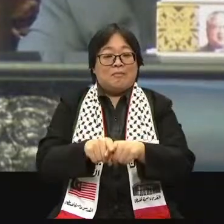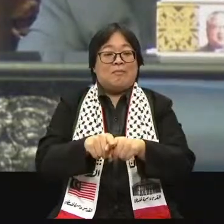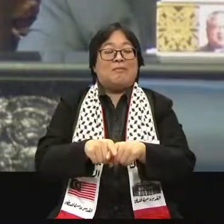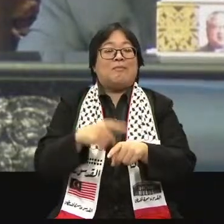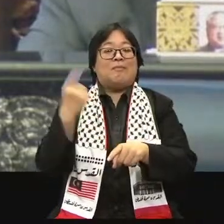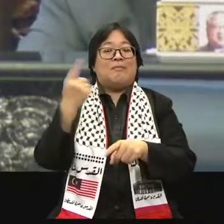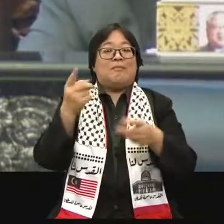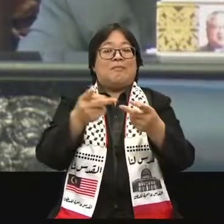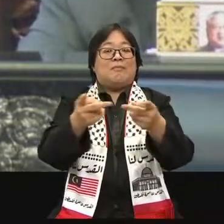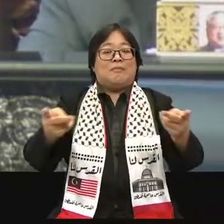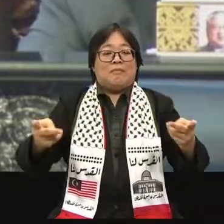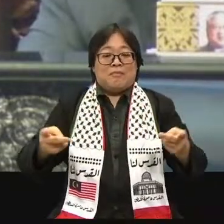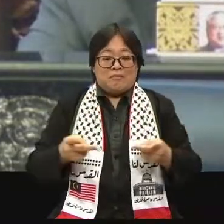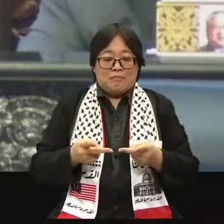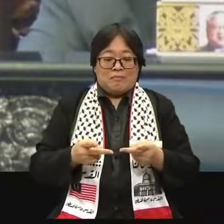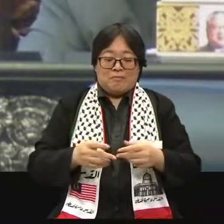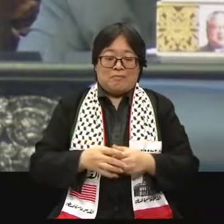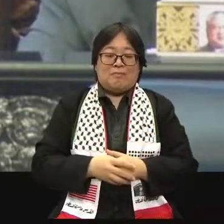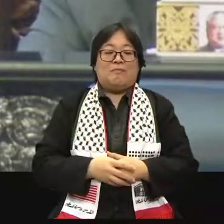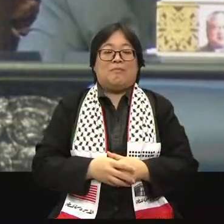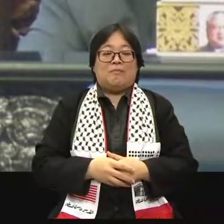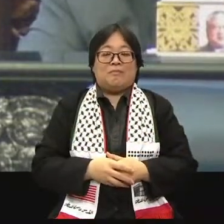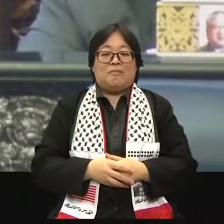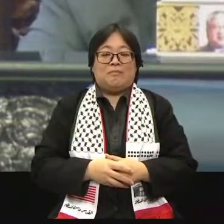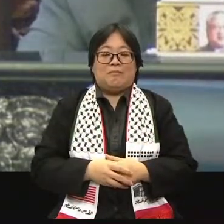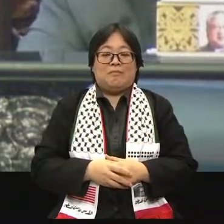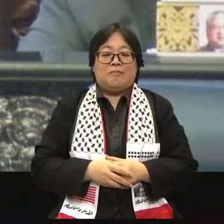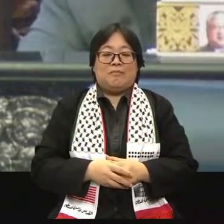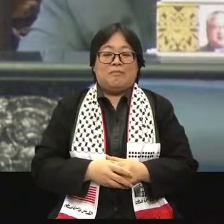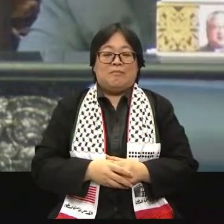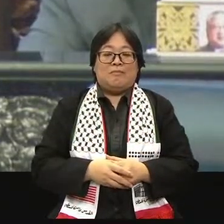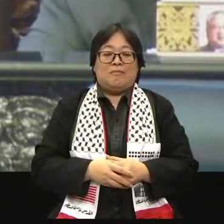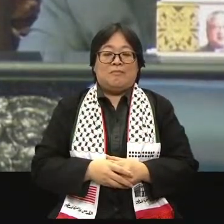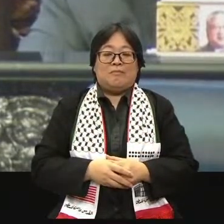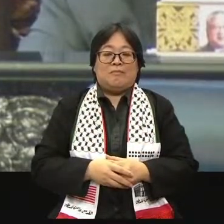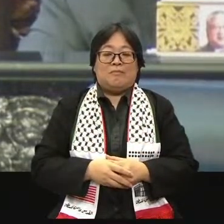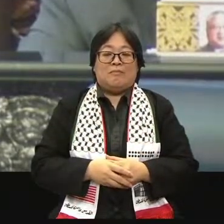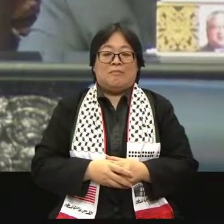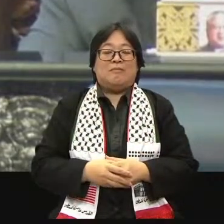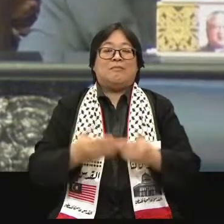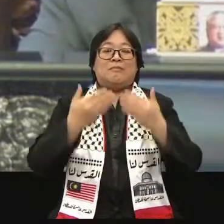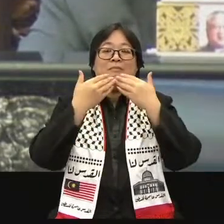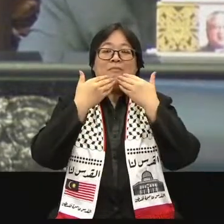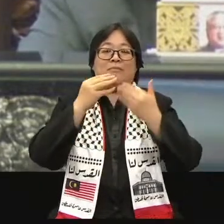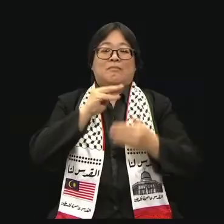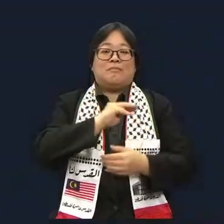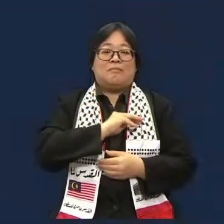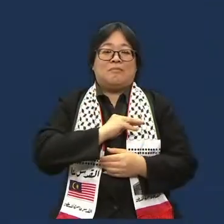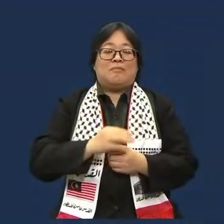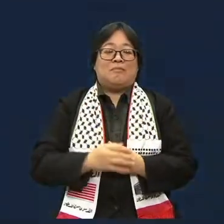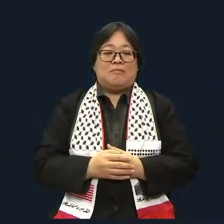satu kawasan dalam wilayah pentadbiran masing-masing Terima kasih yang berhormat menteri set